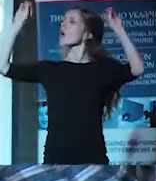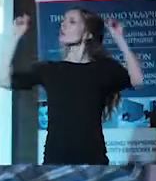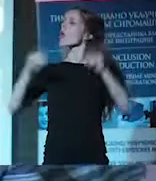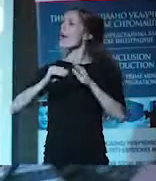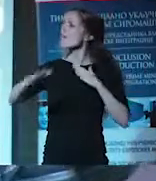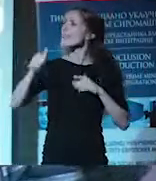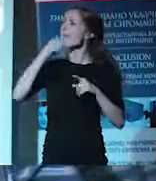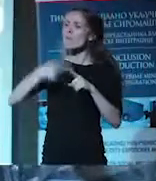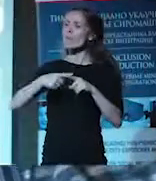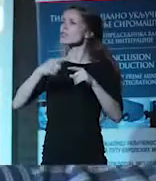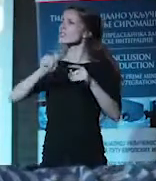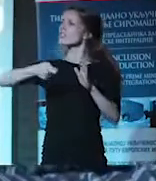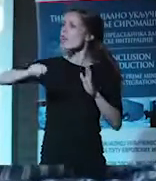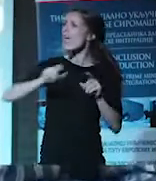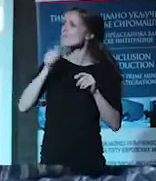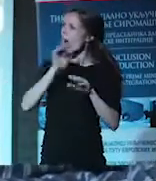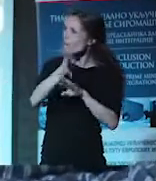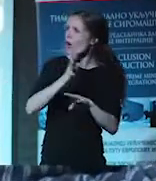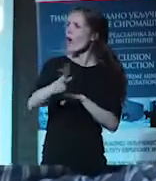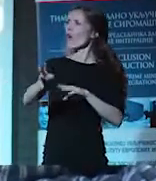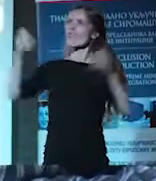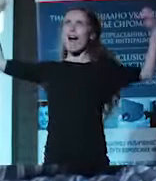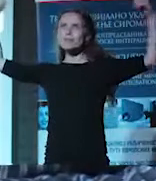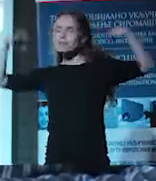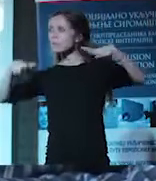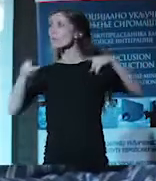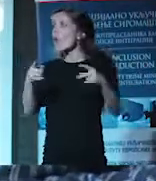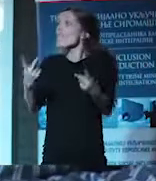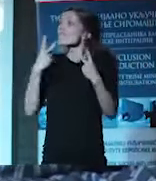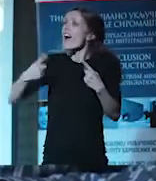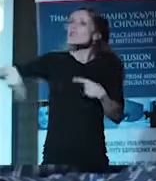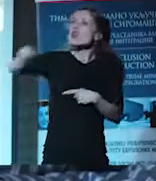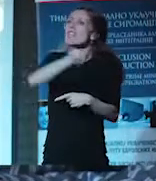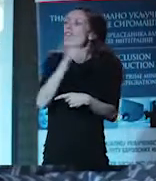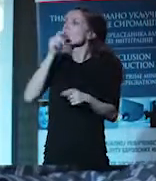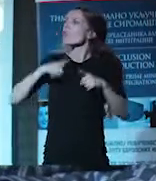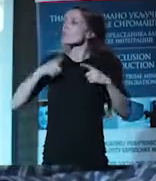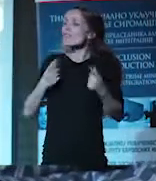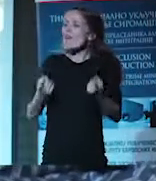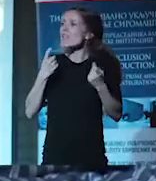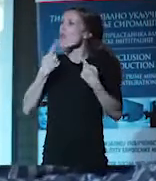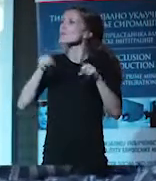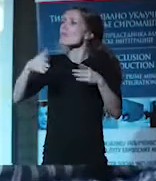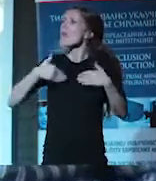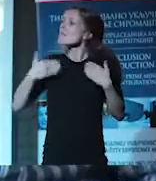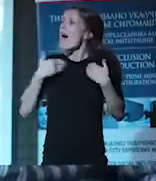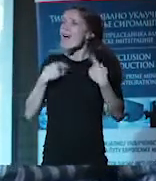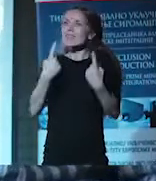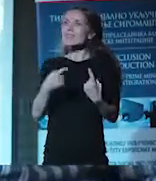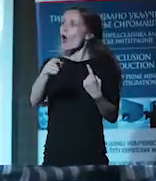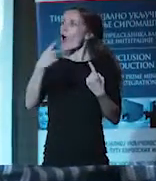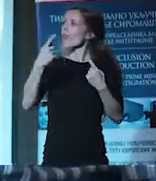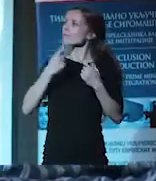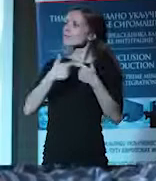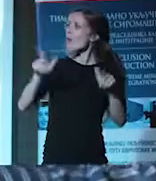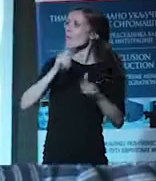javnom česmom. I ovo je od velike izuzetne važnosti za sve meštane, najročito mlade koji preko leta provode ovde slobodno vreme, a